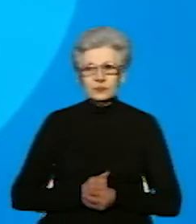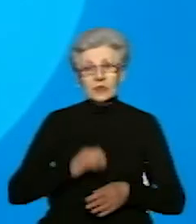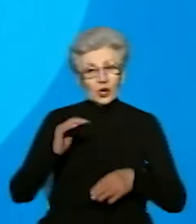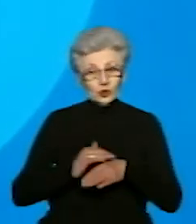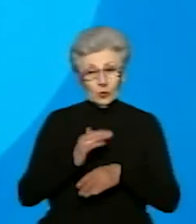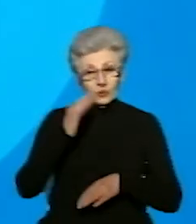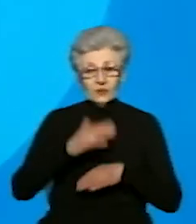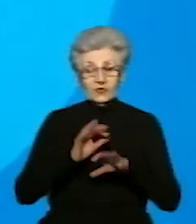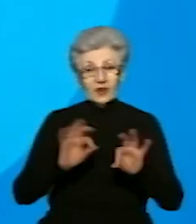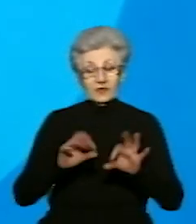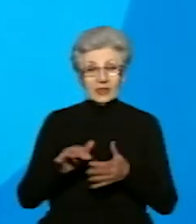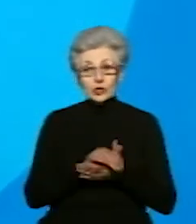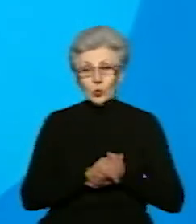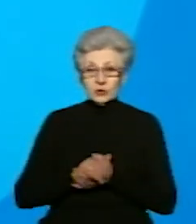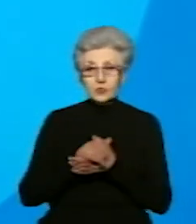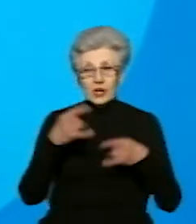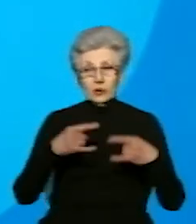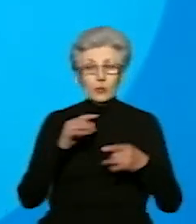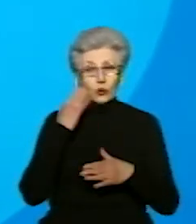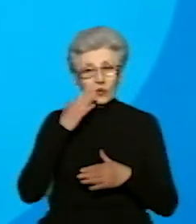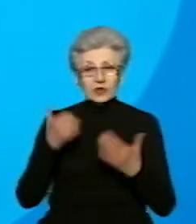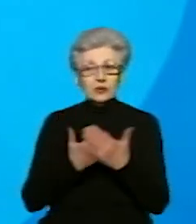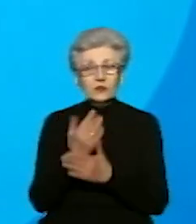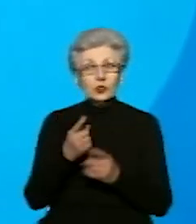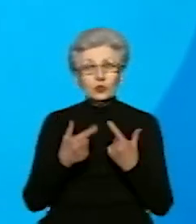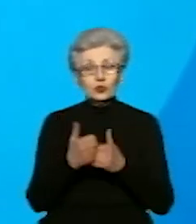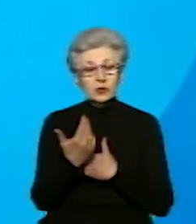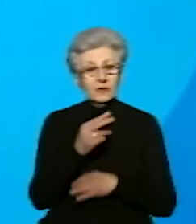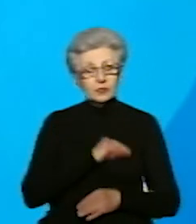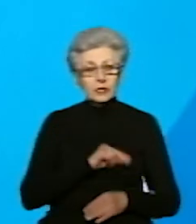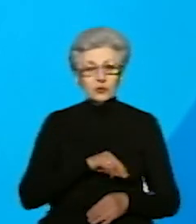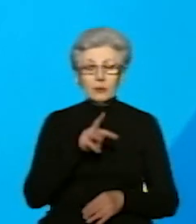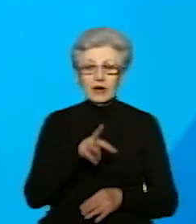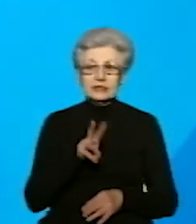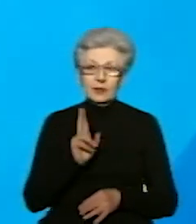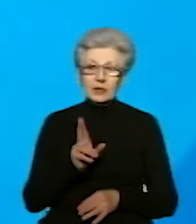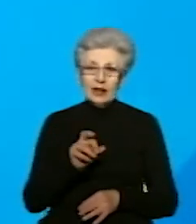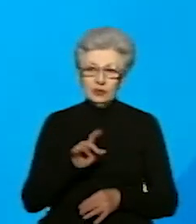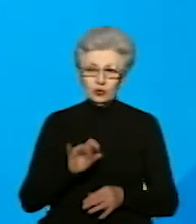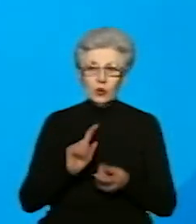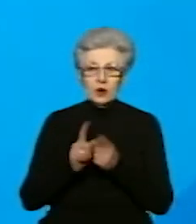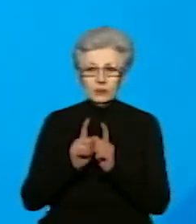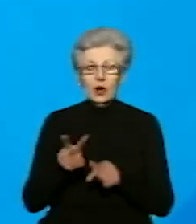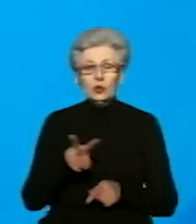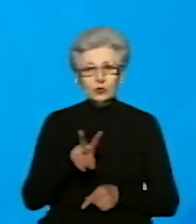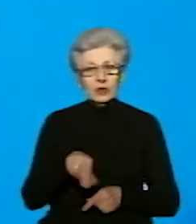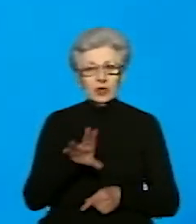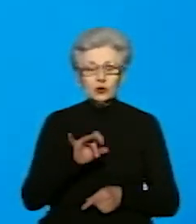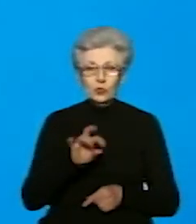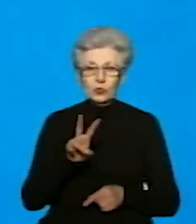Доброго вечора. В ефірі Суспільного мовлення «Буковини новини». У студії для вас працюють ведучі Максим Калінчук та сурдоперекладачка Людмила